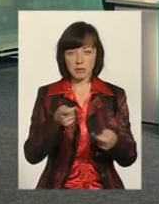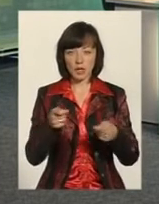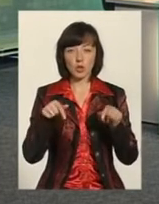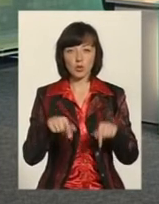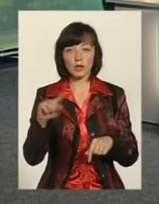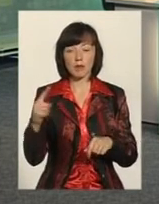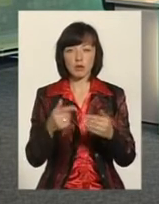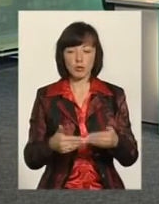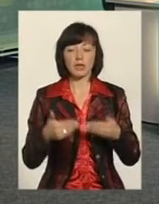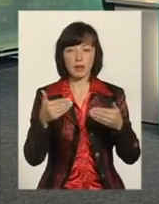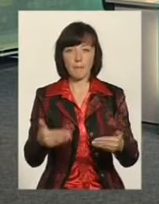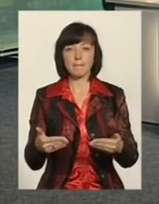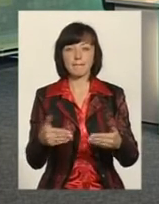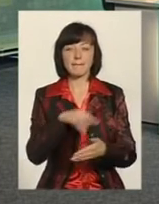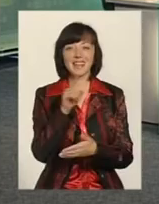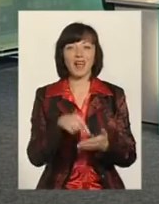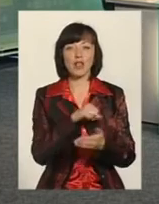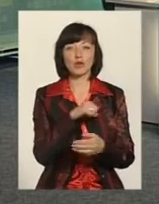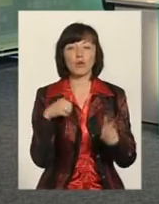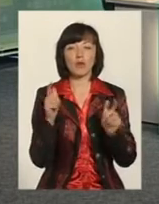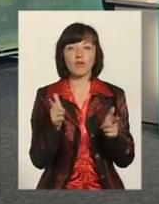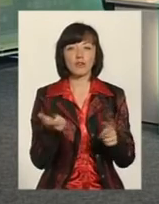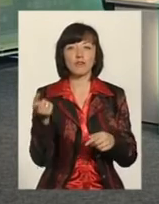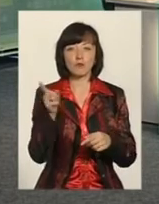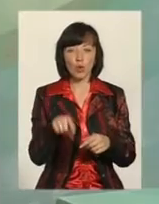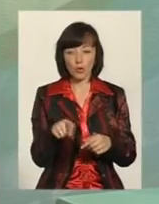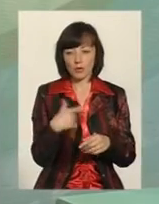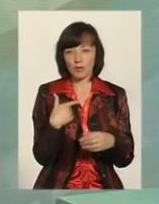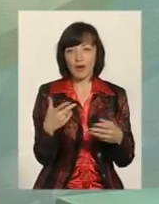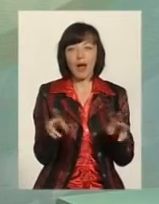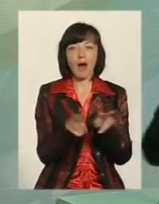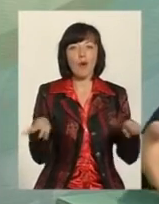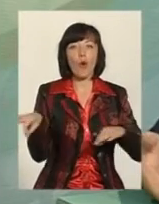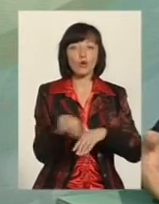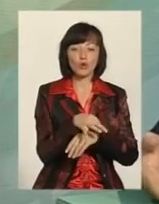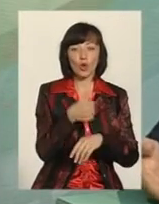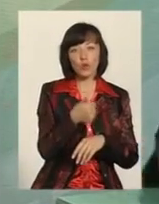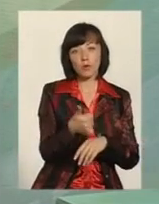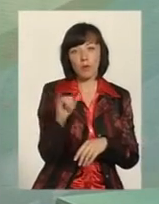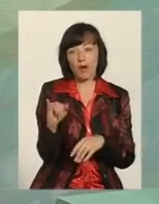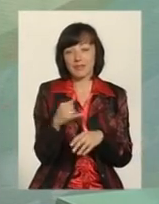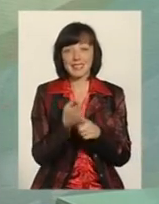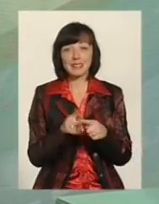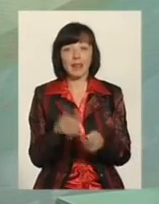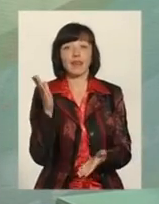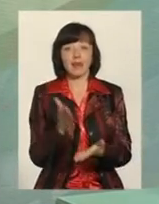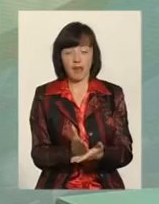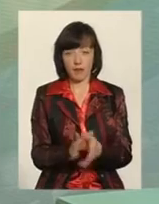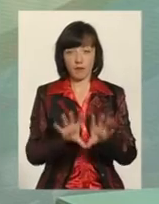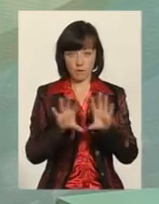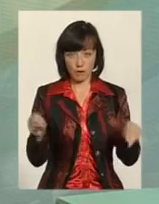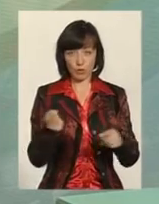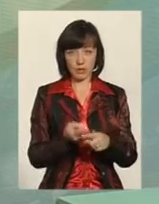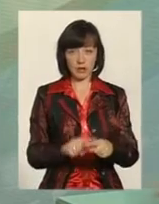на першому етапі питання добровільності в тому, що питання руки і серця. Ми не можемо говорити, добре це чи погано. Це є. Тобто це